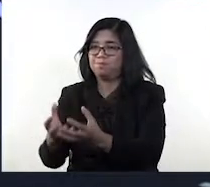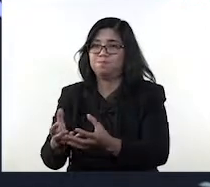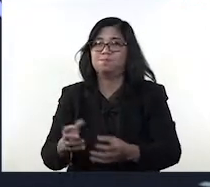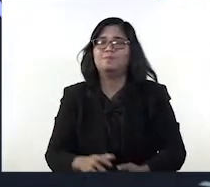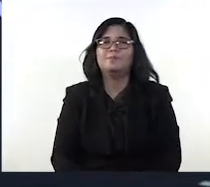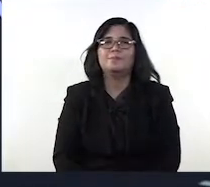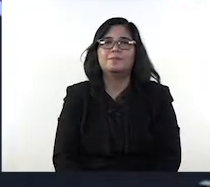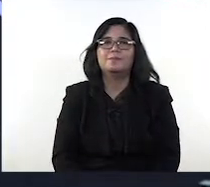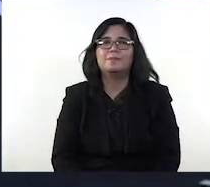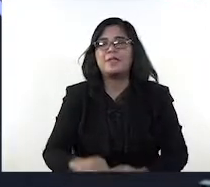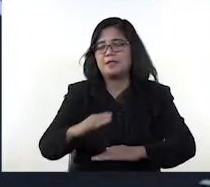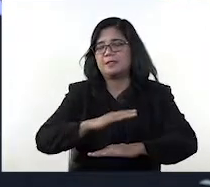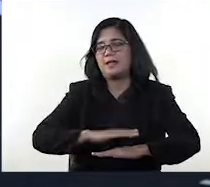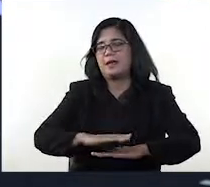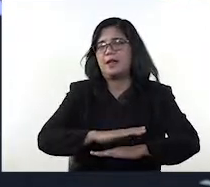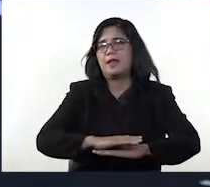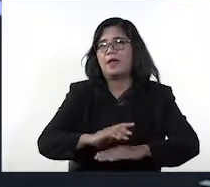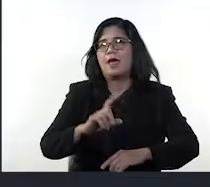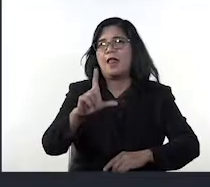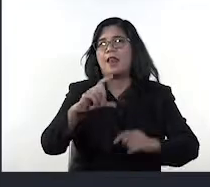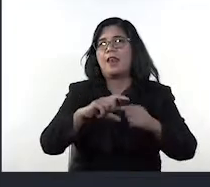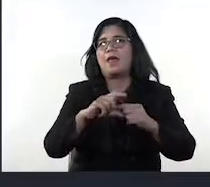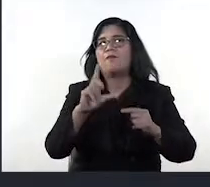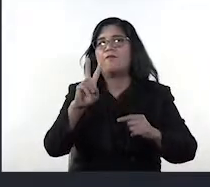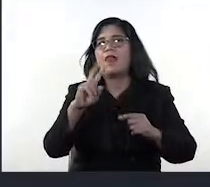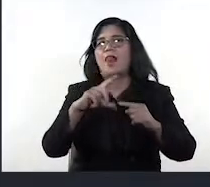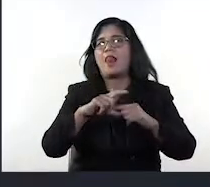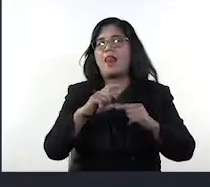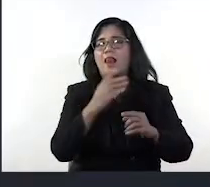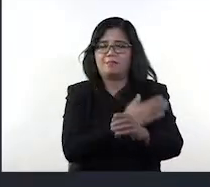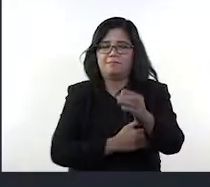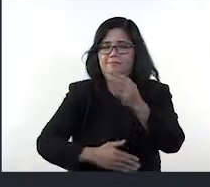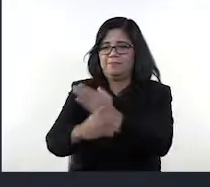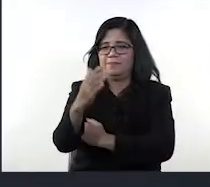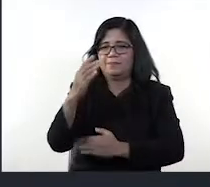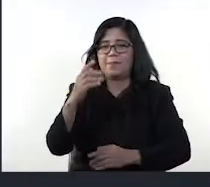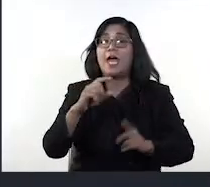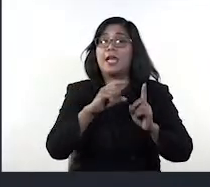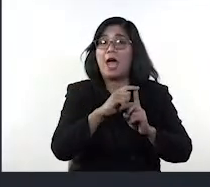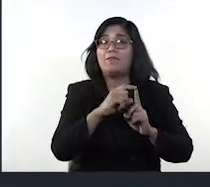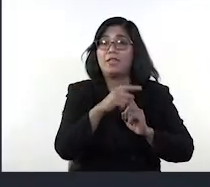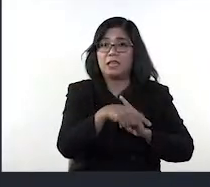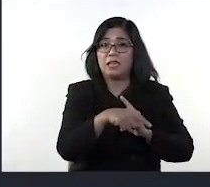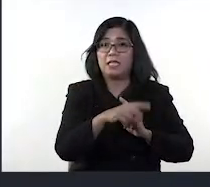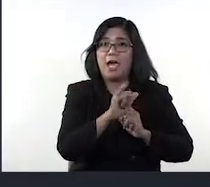Hai Apple second level Hai disegelnya itu dan dialah grup j&t